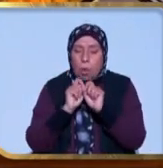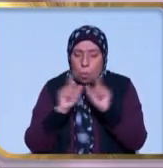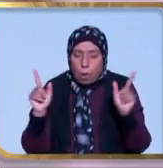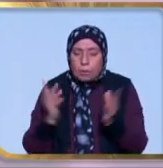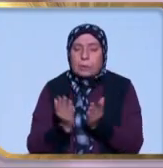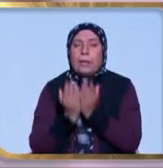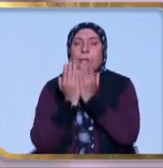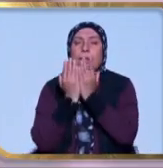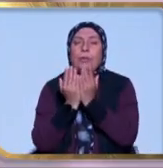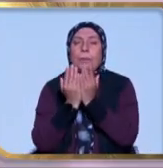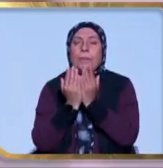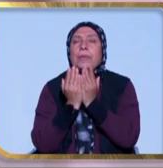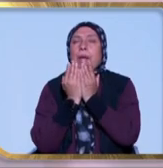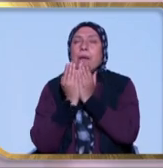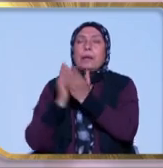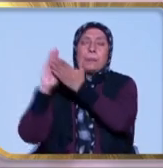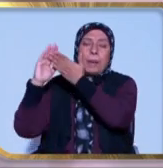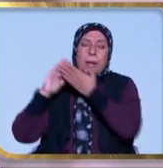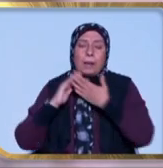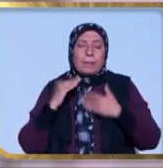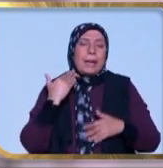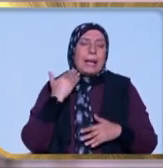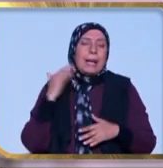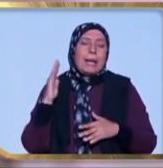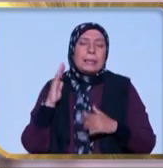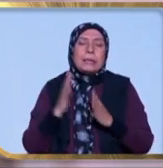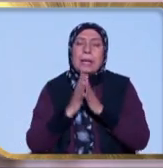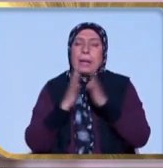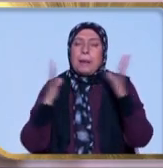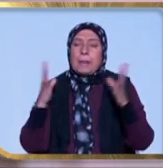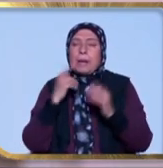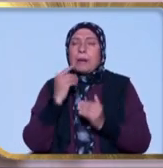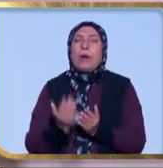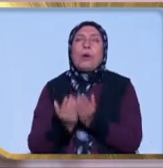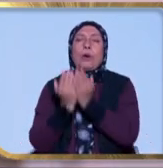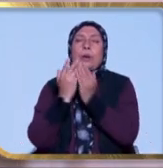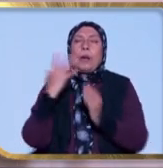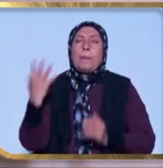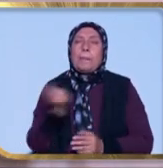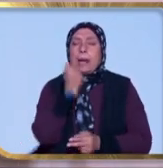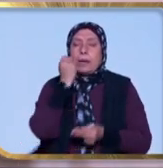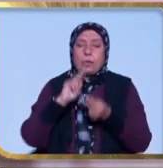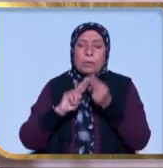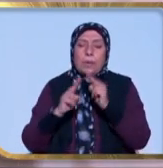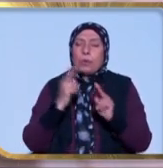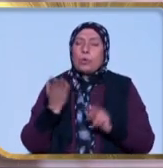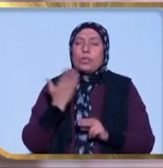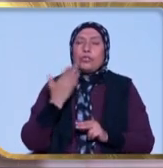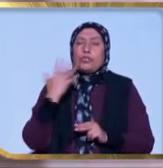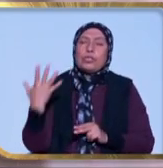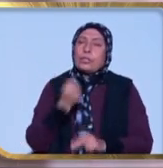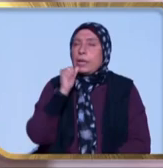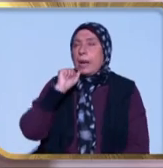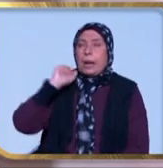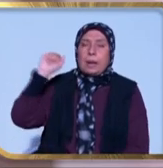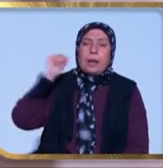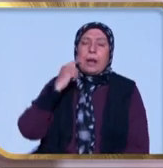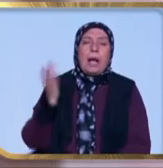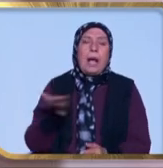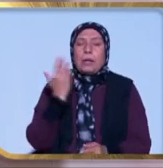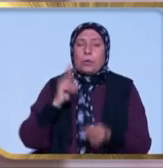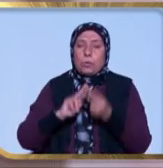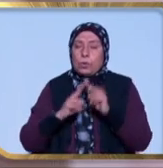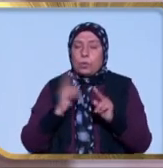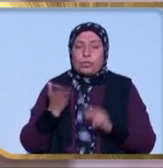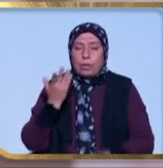مبينا، نسألك يا مولانا عزا عظيما، يا من بيده ملكوت كل شيء، إنك على كل